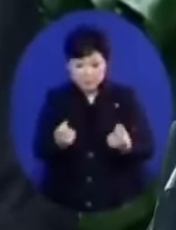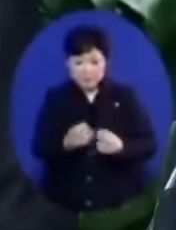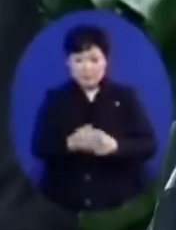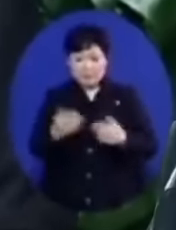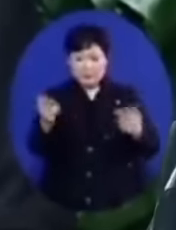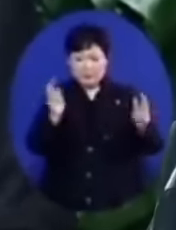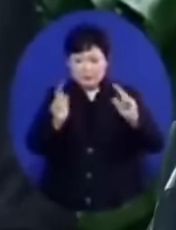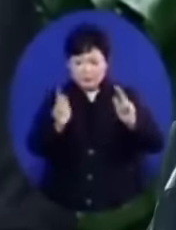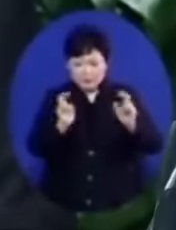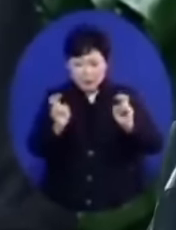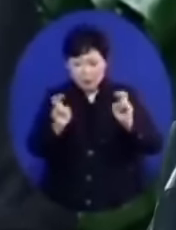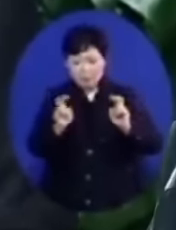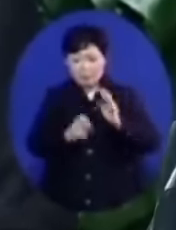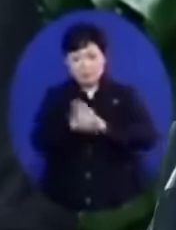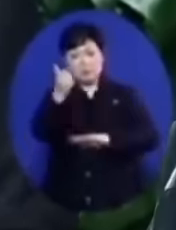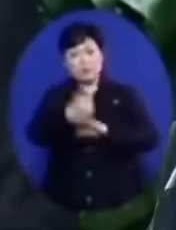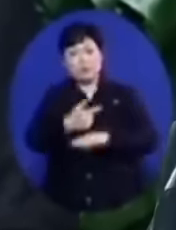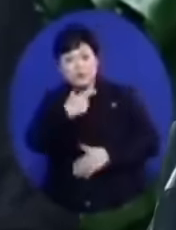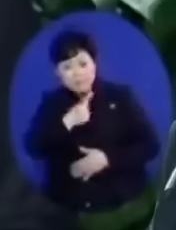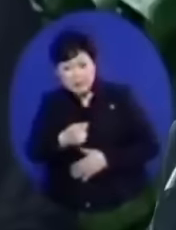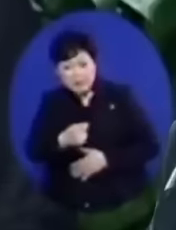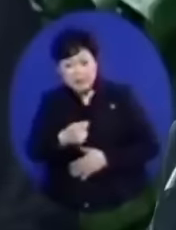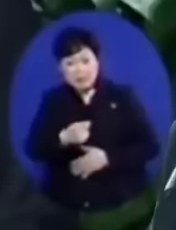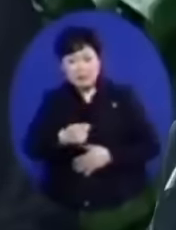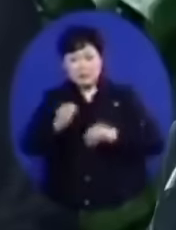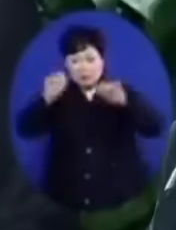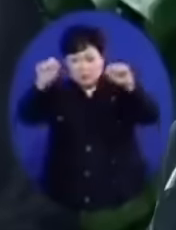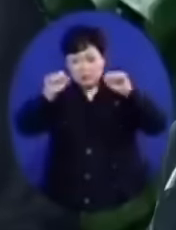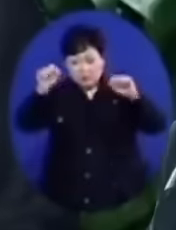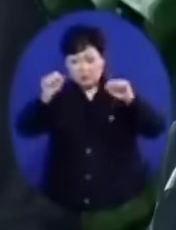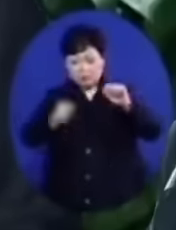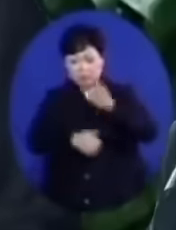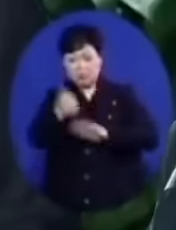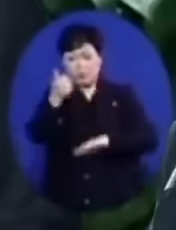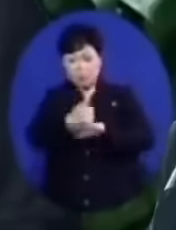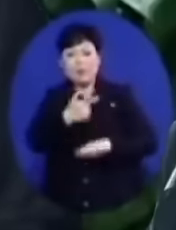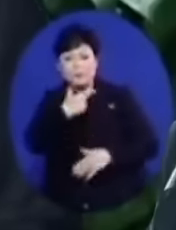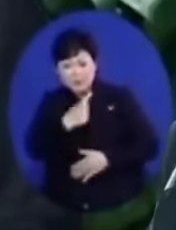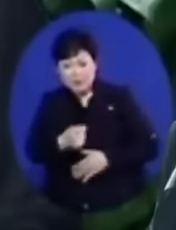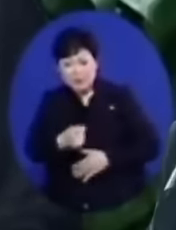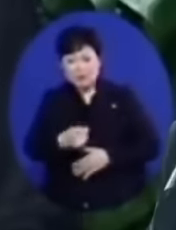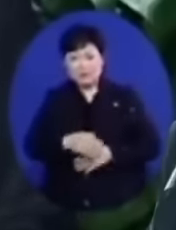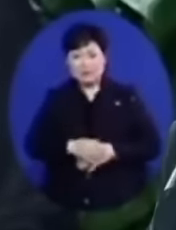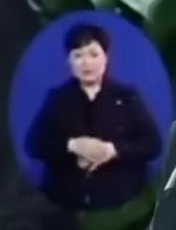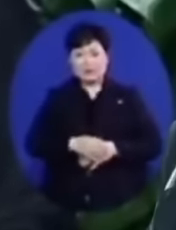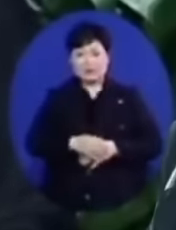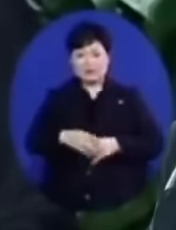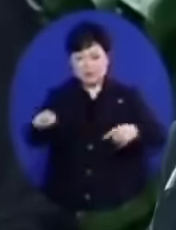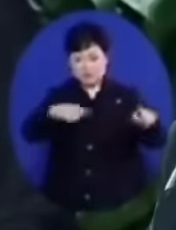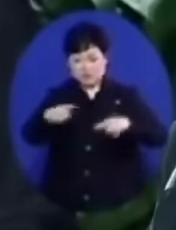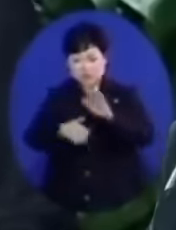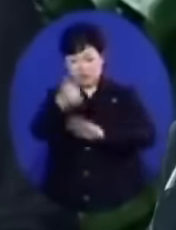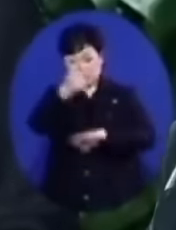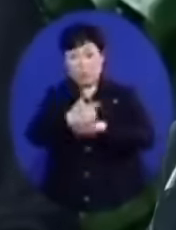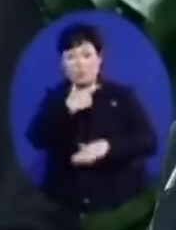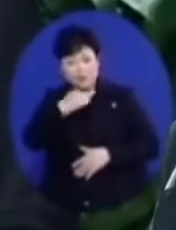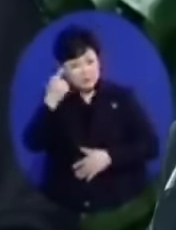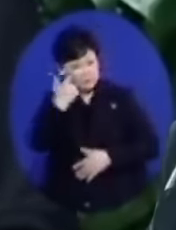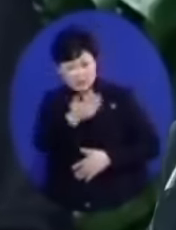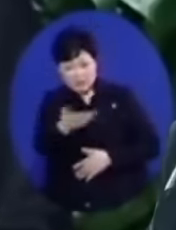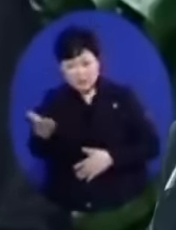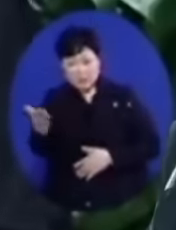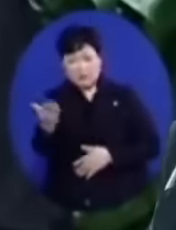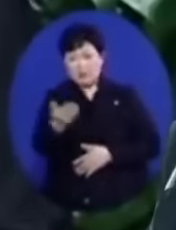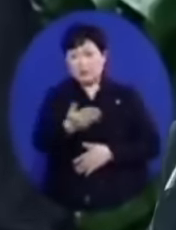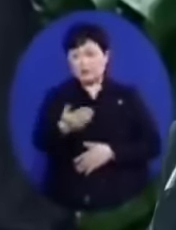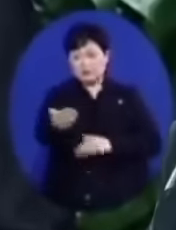사업을 성공하려고 하든지 체육에 성공하려고 하든지 정치에 성공하려고 하든지 그 무엇